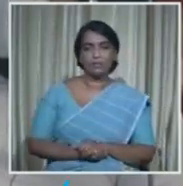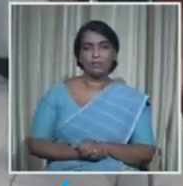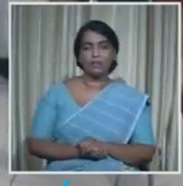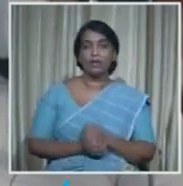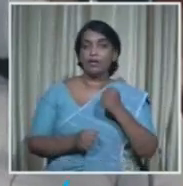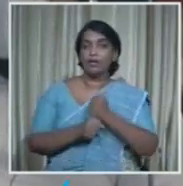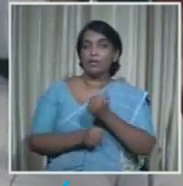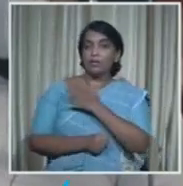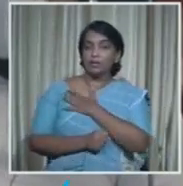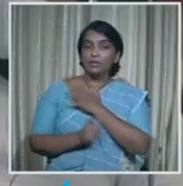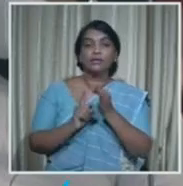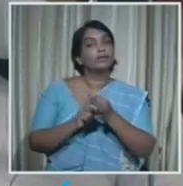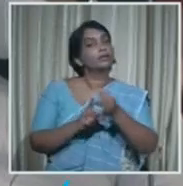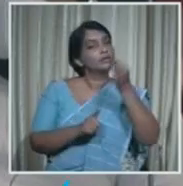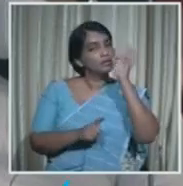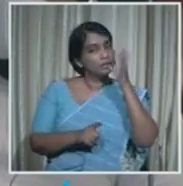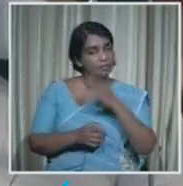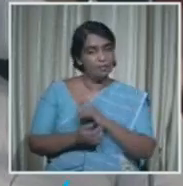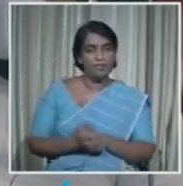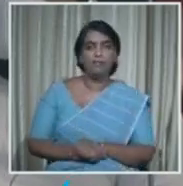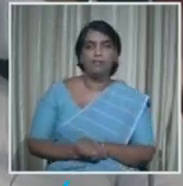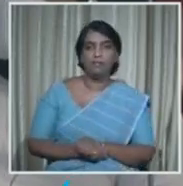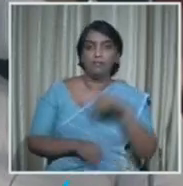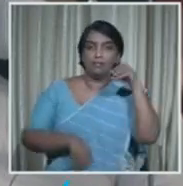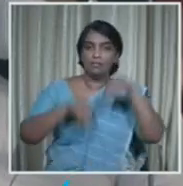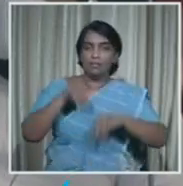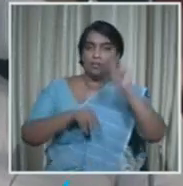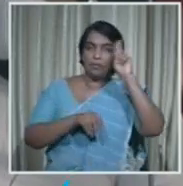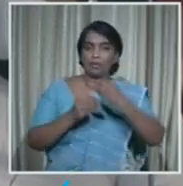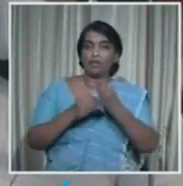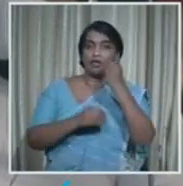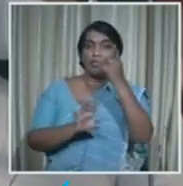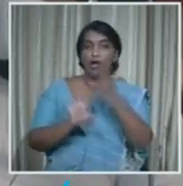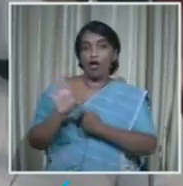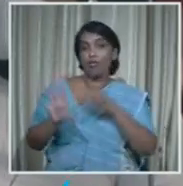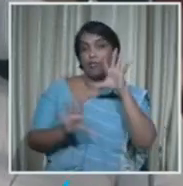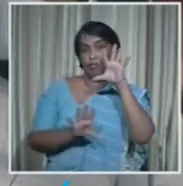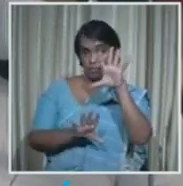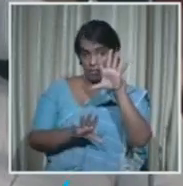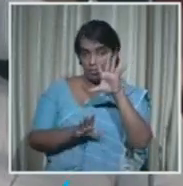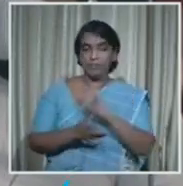ගෝඨාභය රාජපක්ෂ මැතිතුමාට ජනවරමක් ලබා දුන්නා වසර 5කට.